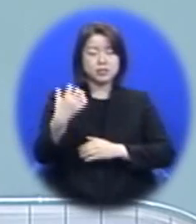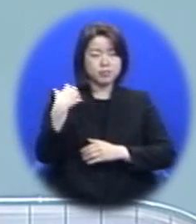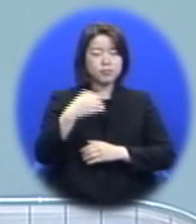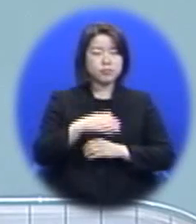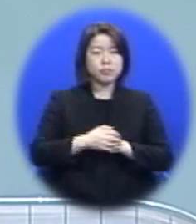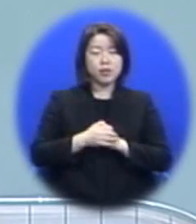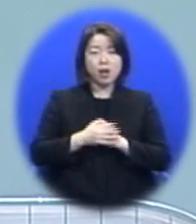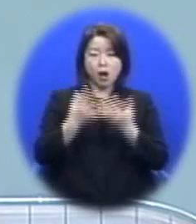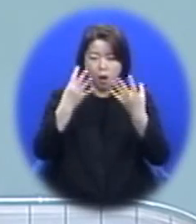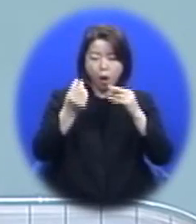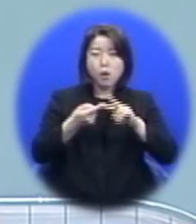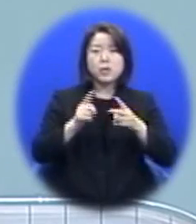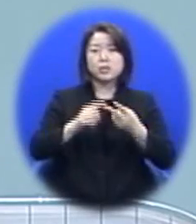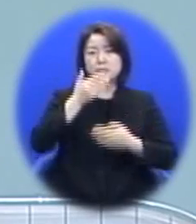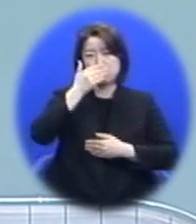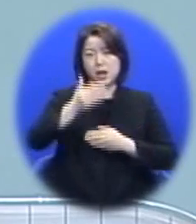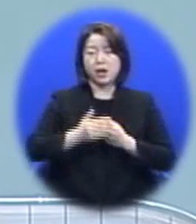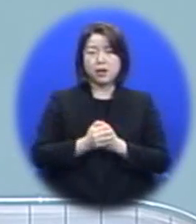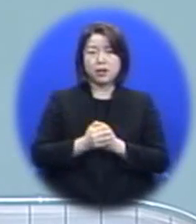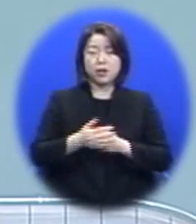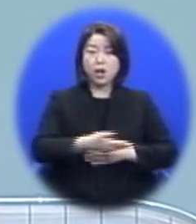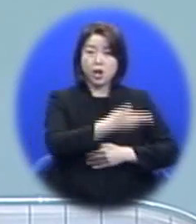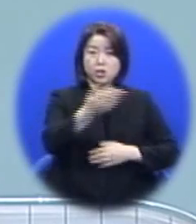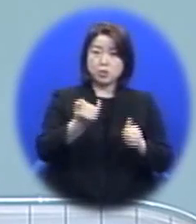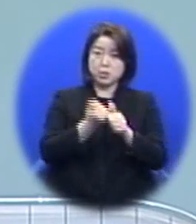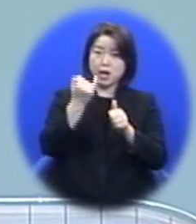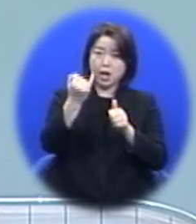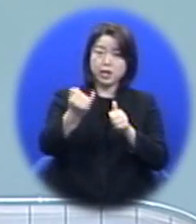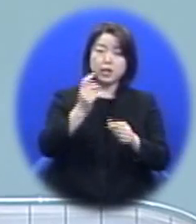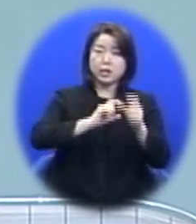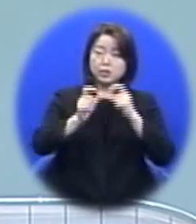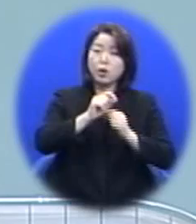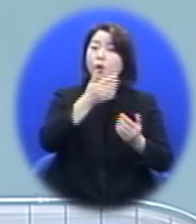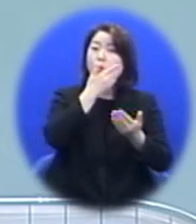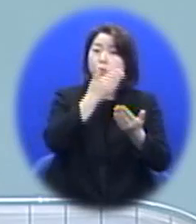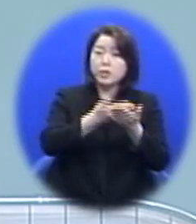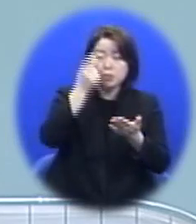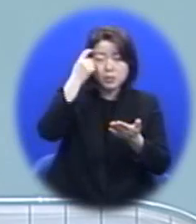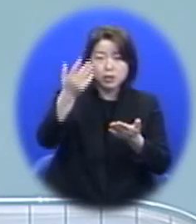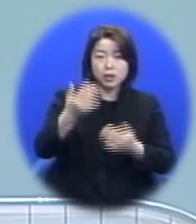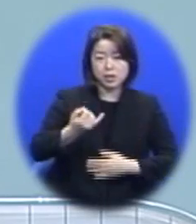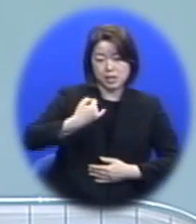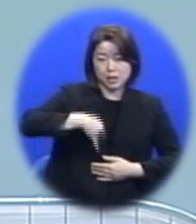있어요. 여러분 아내가 더 귀해요? 딸이 더 귀해요?